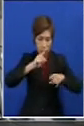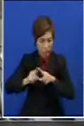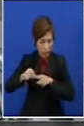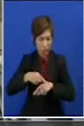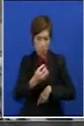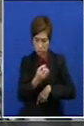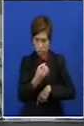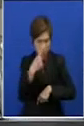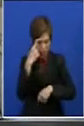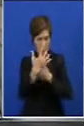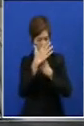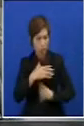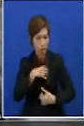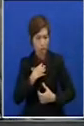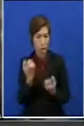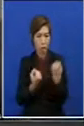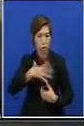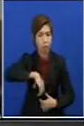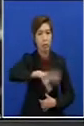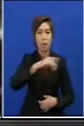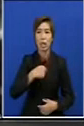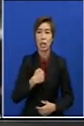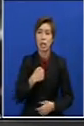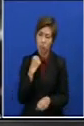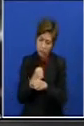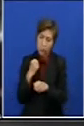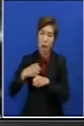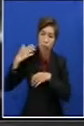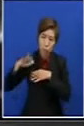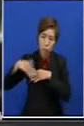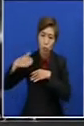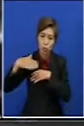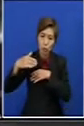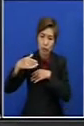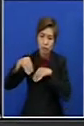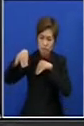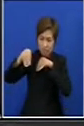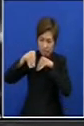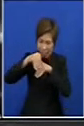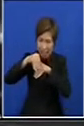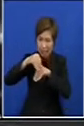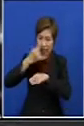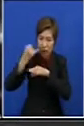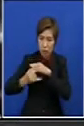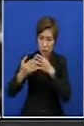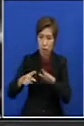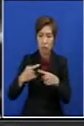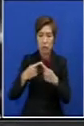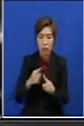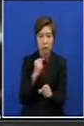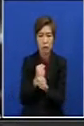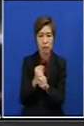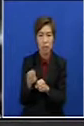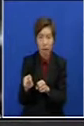คืนรถของกลางโดยเร็ว เราก็ปฏิบัติหน้าที่กันมาเรื่อยๆจนเกือบจะเสร็จสิ้นภารกิจแต่ในระหว่างปฏิบัติหน้า